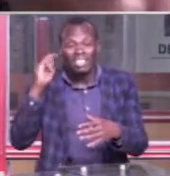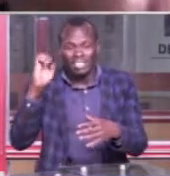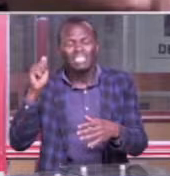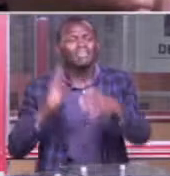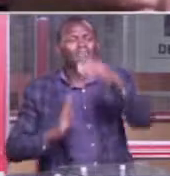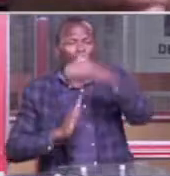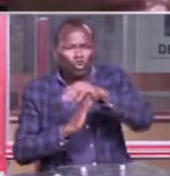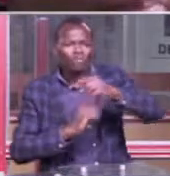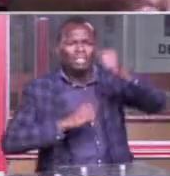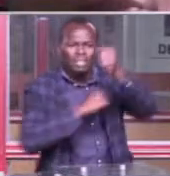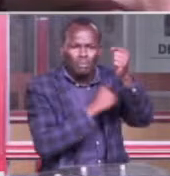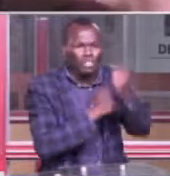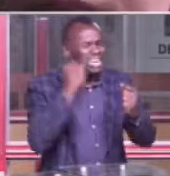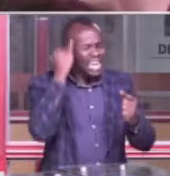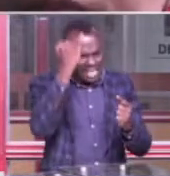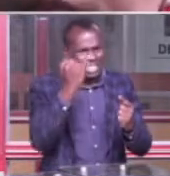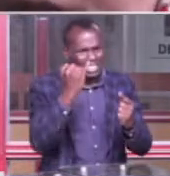era n'atulabula